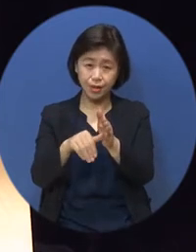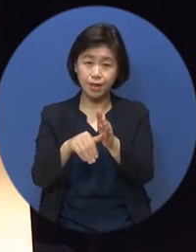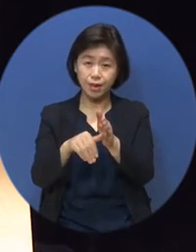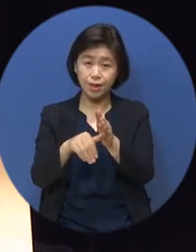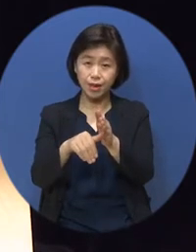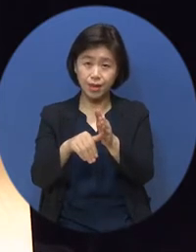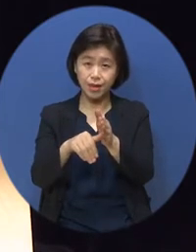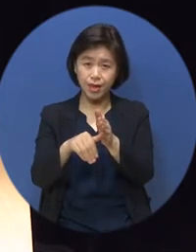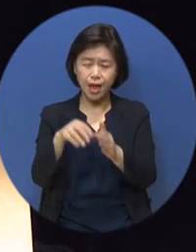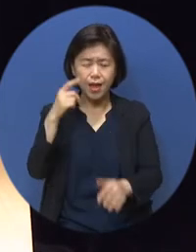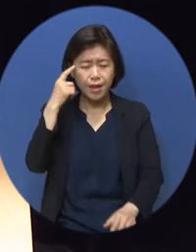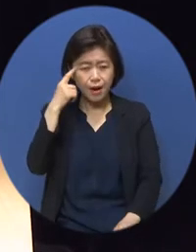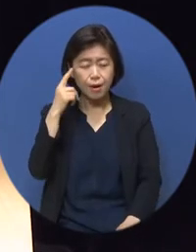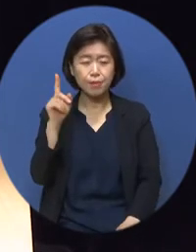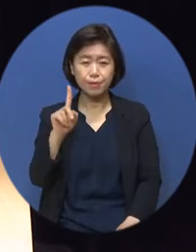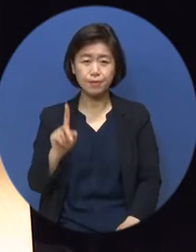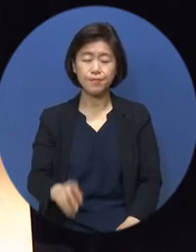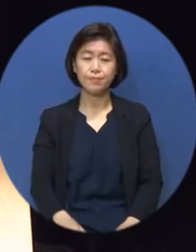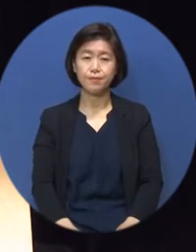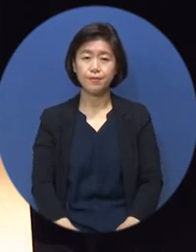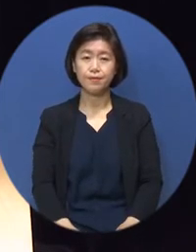다음과 같이 생각했습니다.